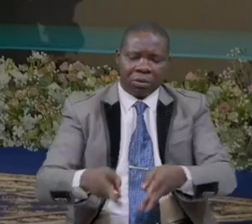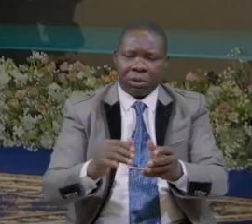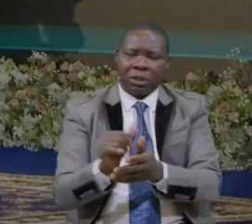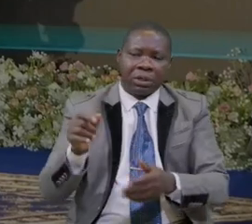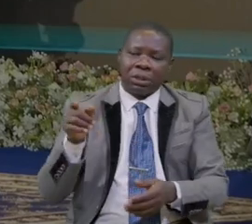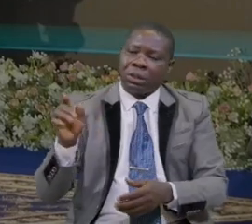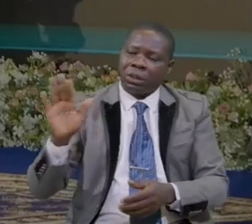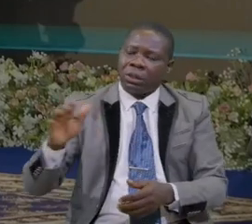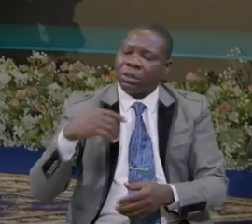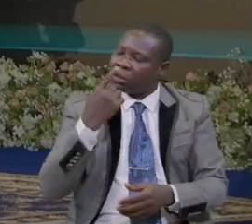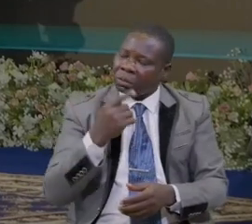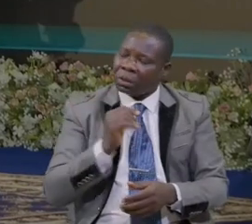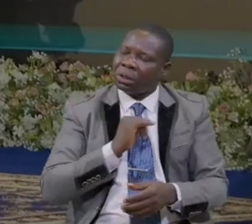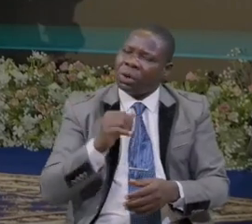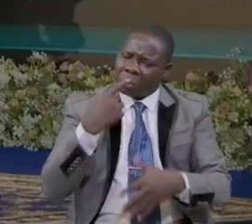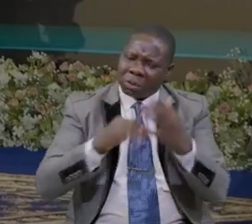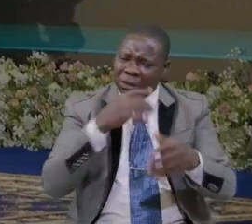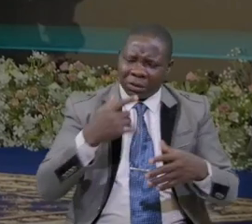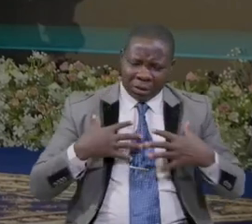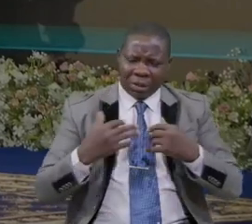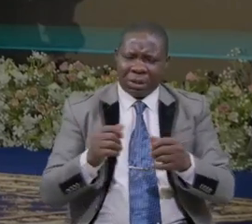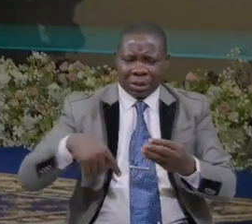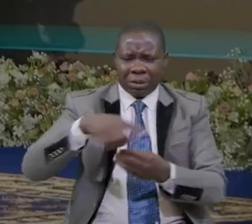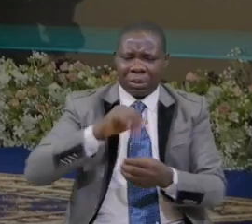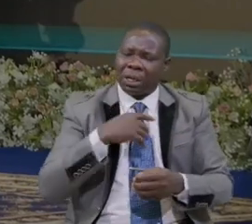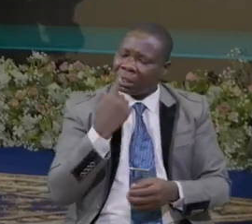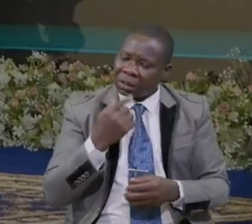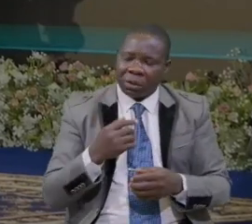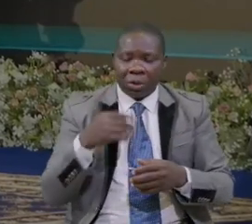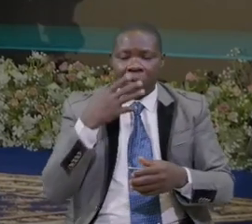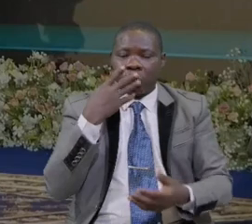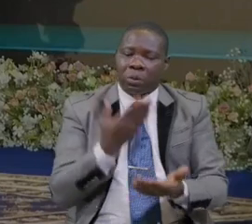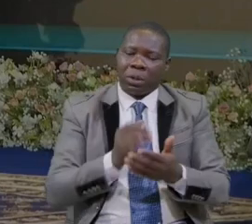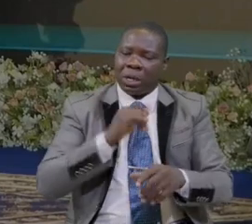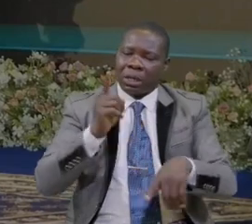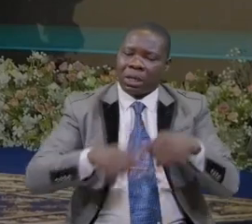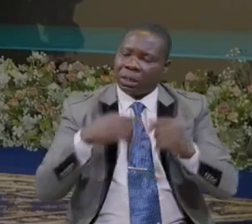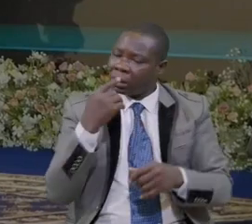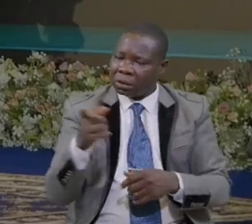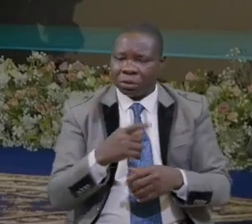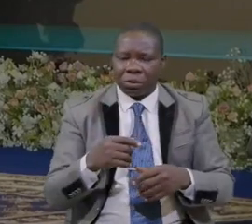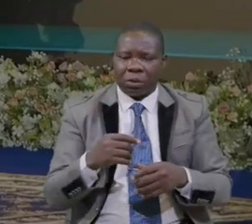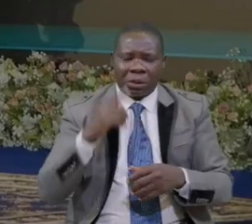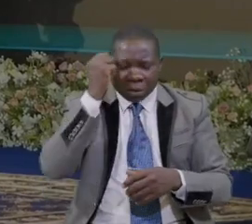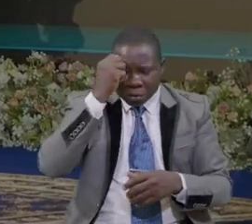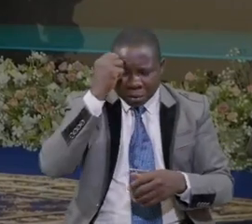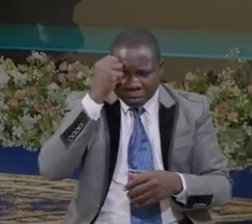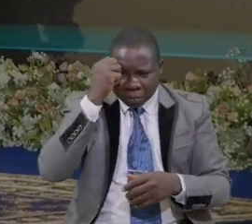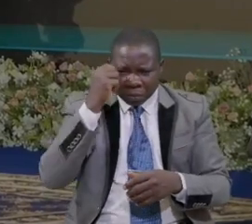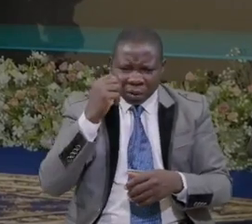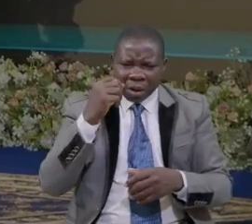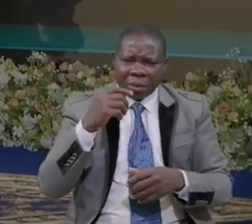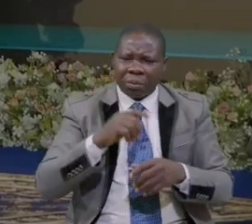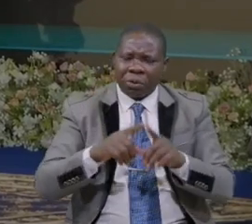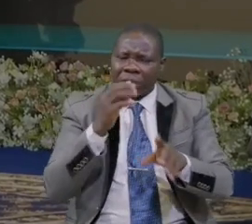là? J'ai dit bon, je ne peux pas te parler de la théorie. Si tu as une maladie là, hein, on était en pleine diffusion, les gens nous